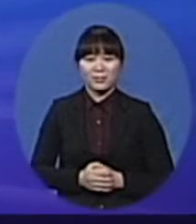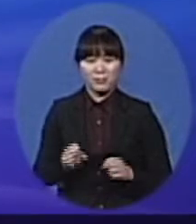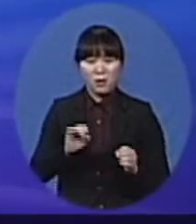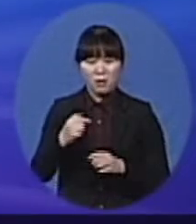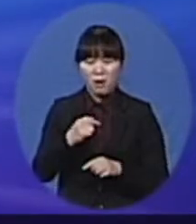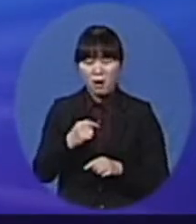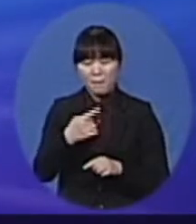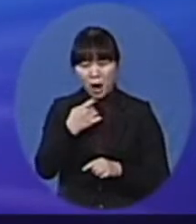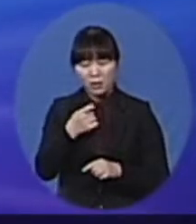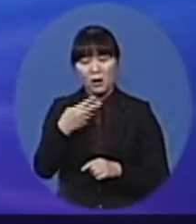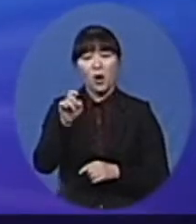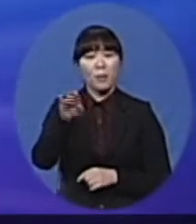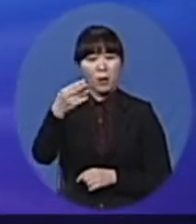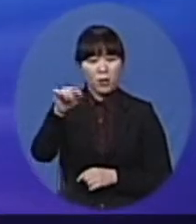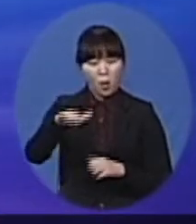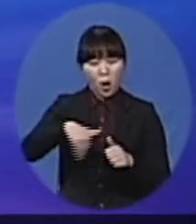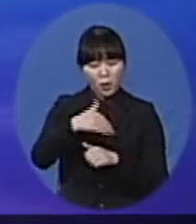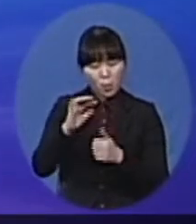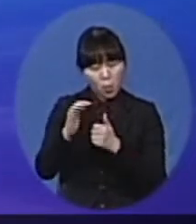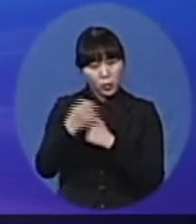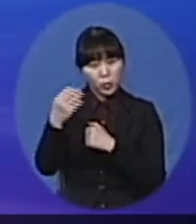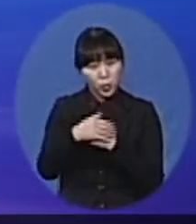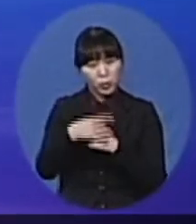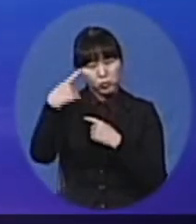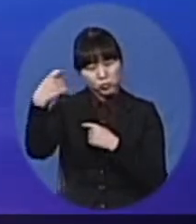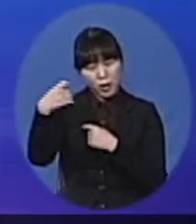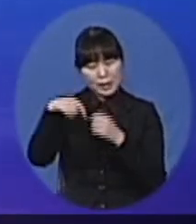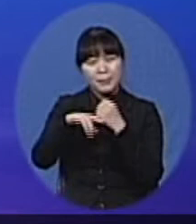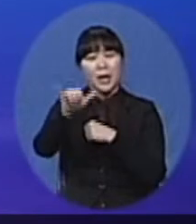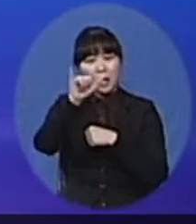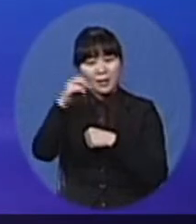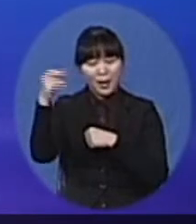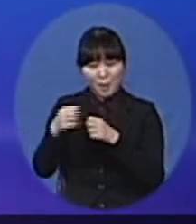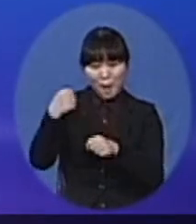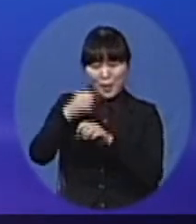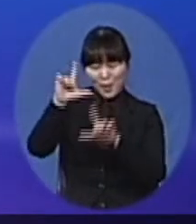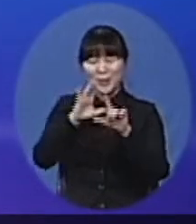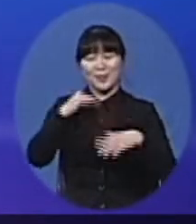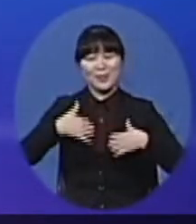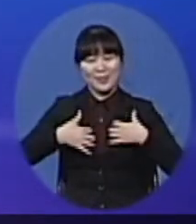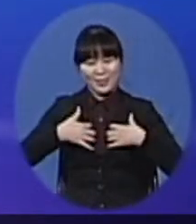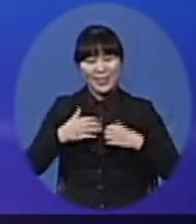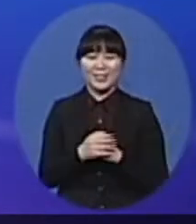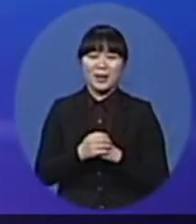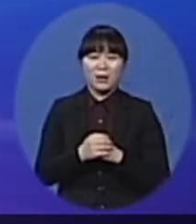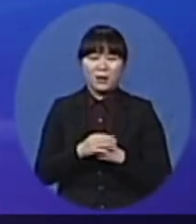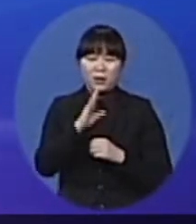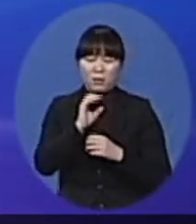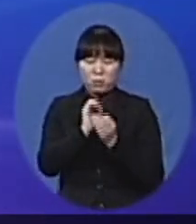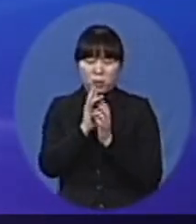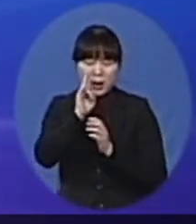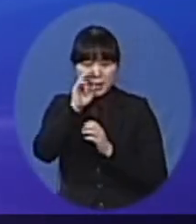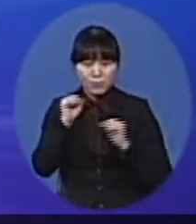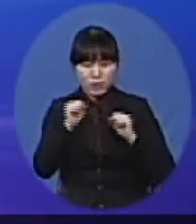버려질 뻔했던 러버덕, 환경보호는 물론 추억과 이야기거리로 되살아난 모습이 참 반갑습니다. 매서운